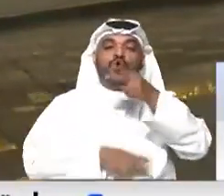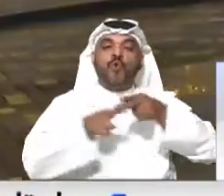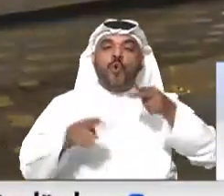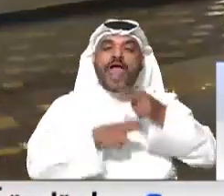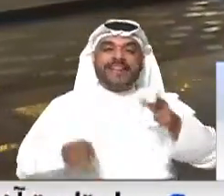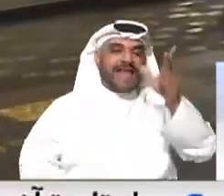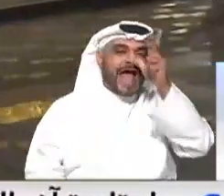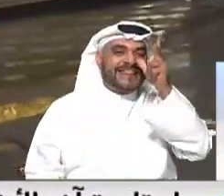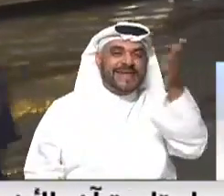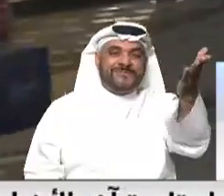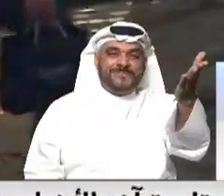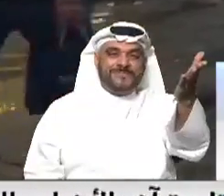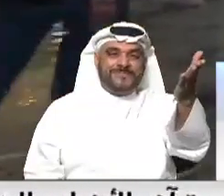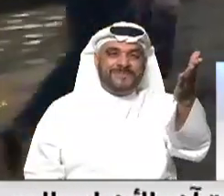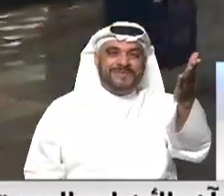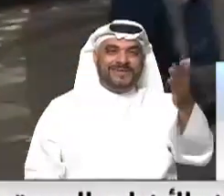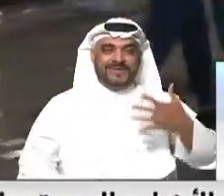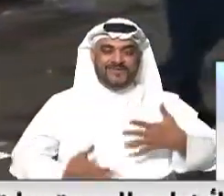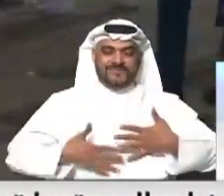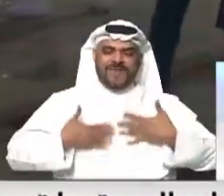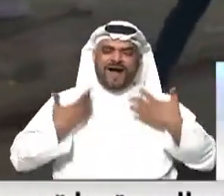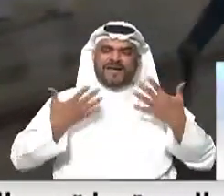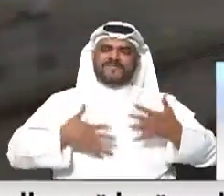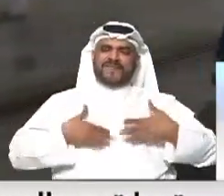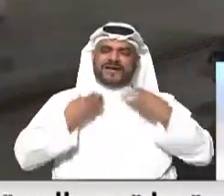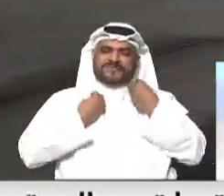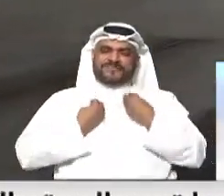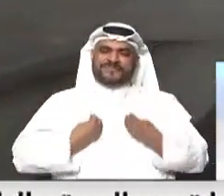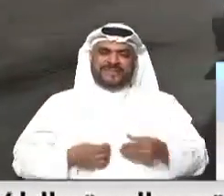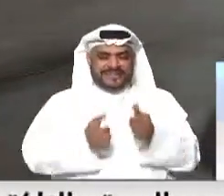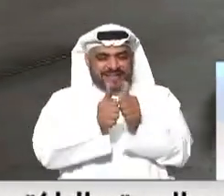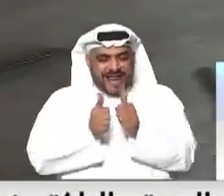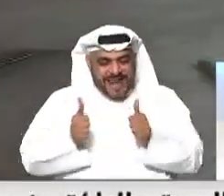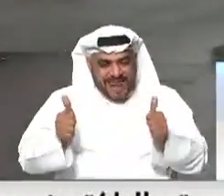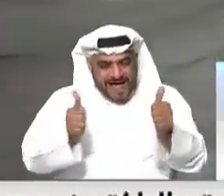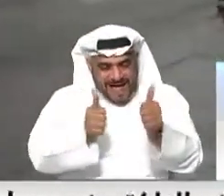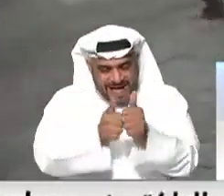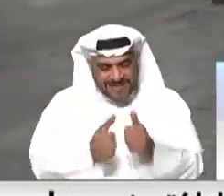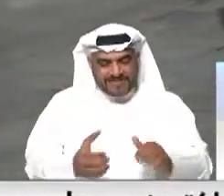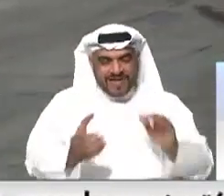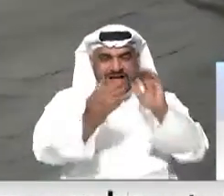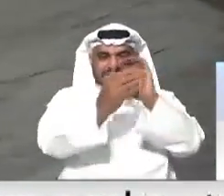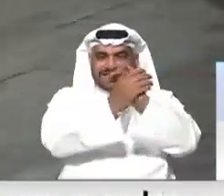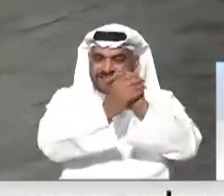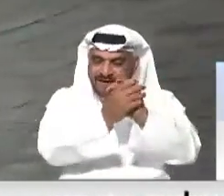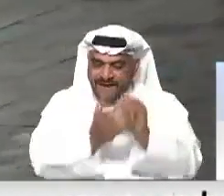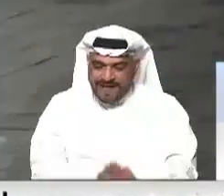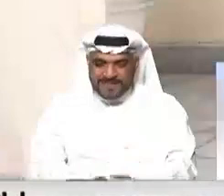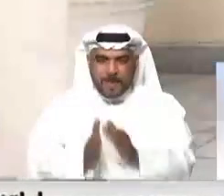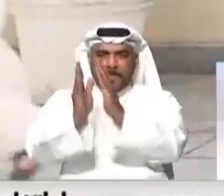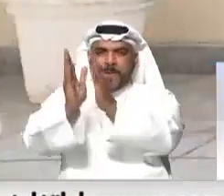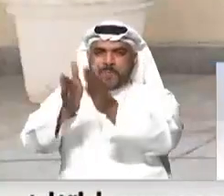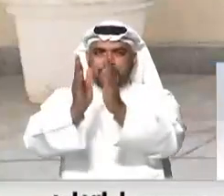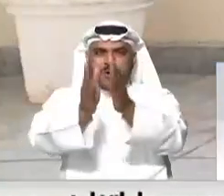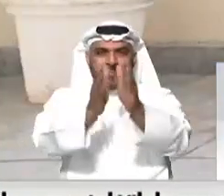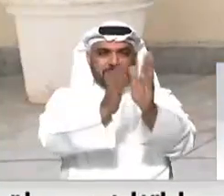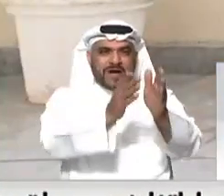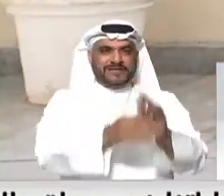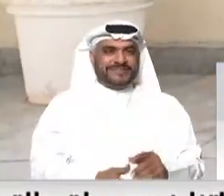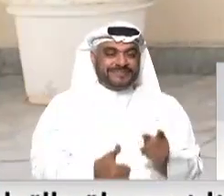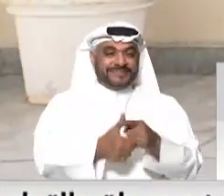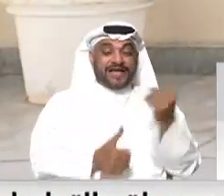تجمع الكبار والصغار، العائلات والأصدقاء يتبادلون فيها التهاني والتبريكات. أهم شيء